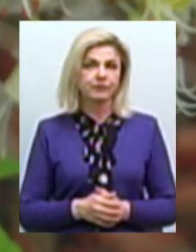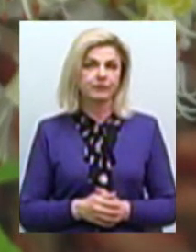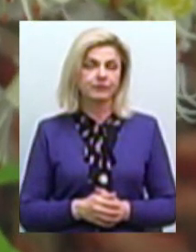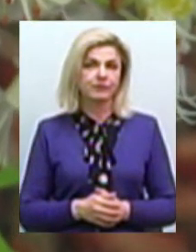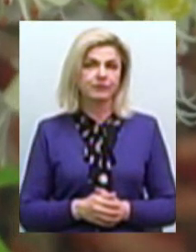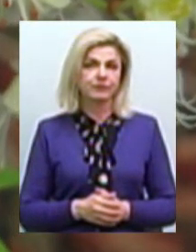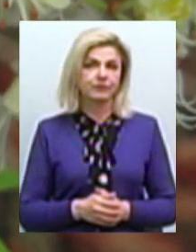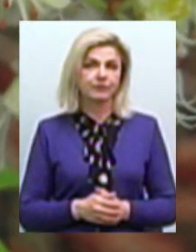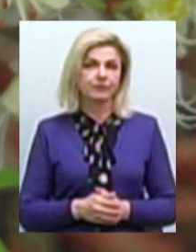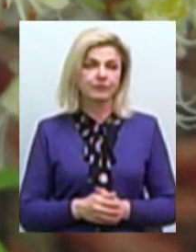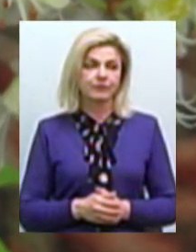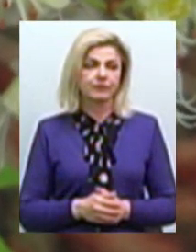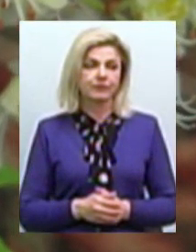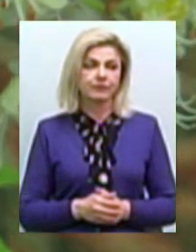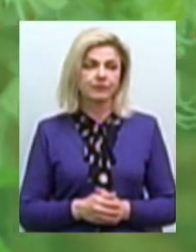Суспільному. Миколаїв.